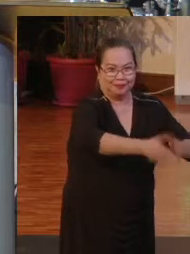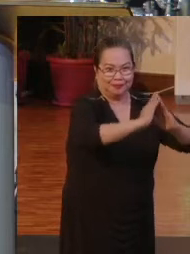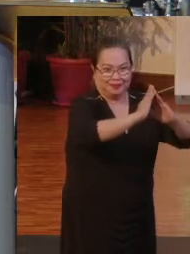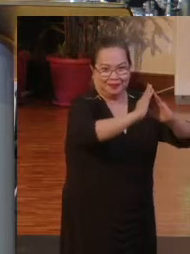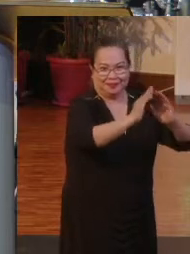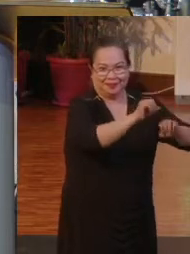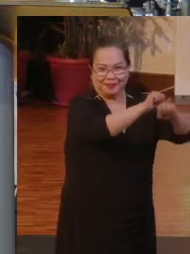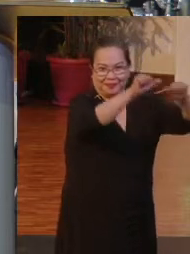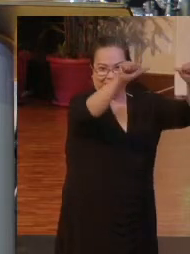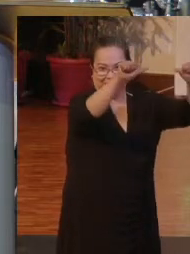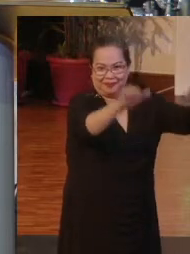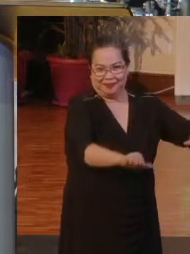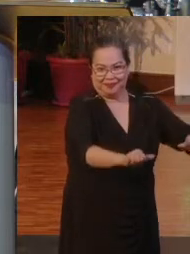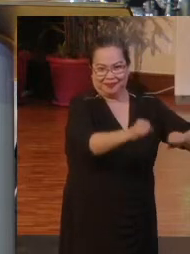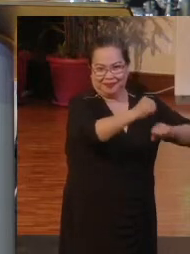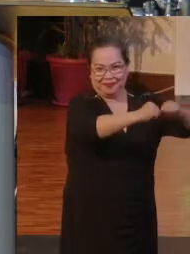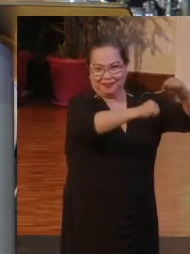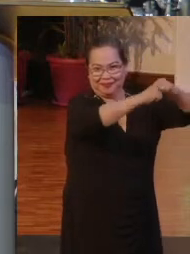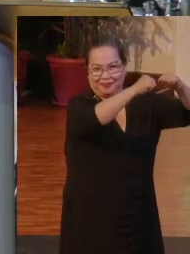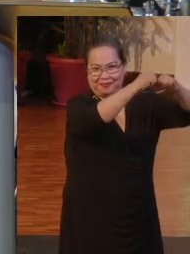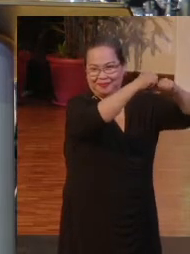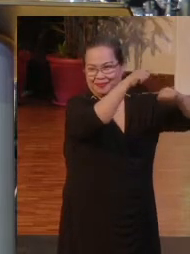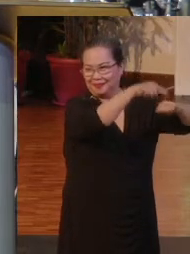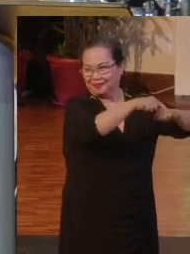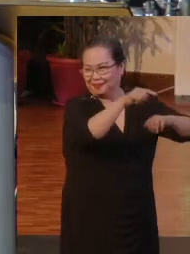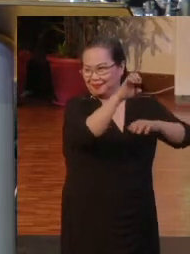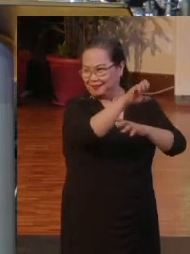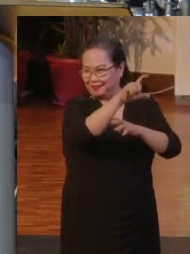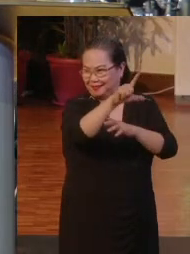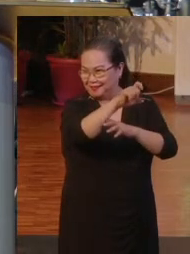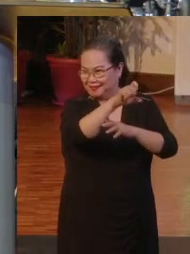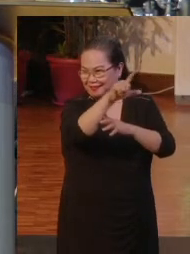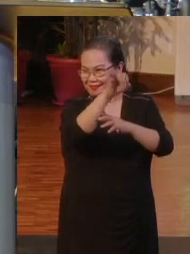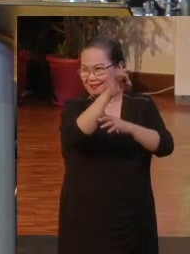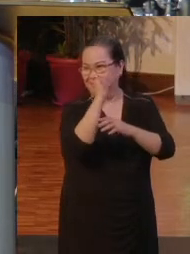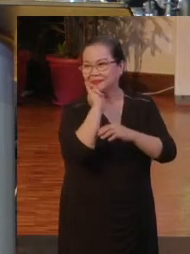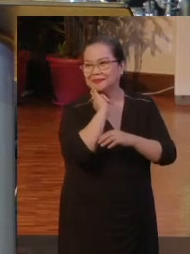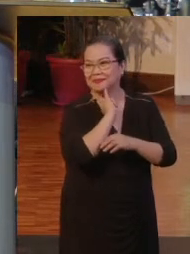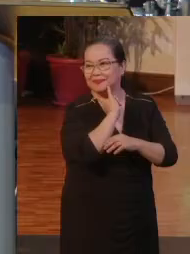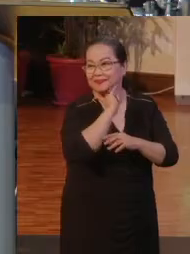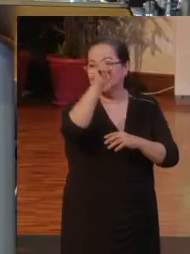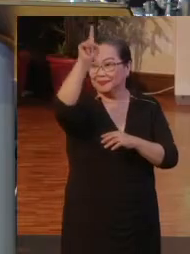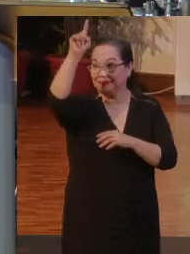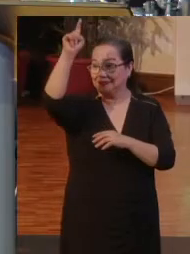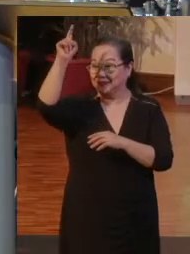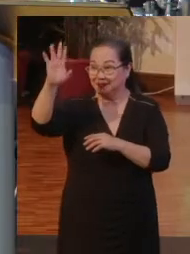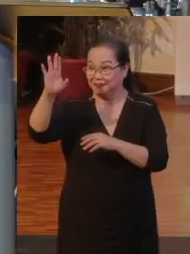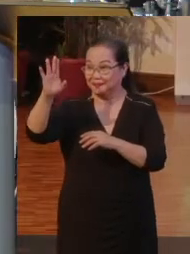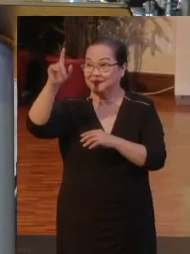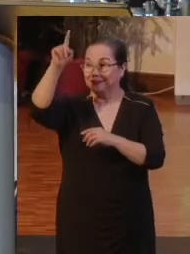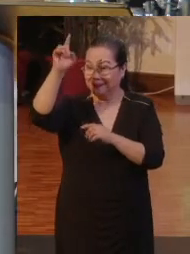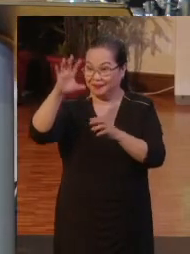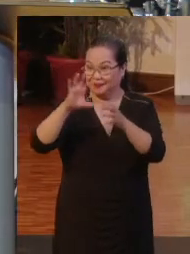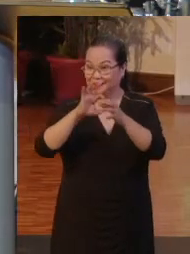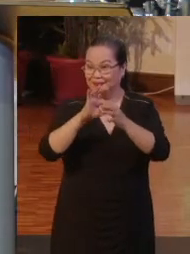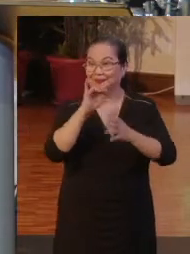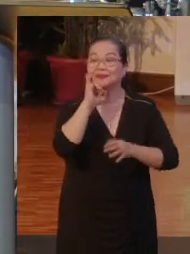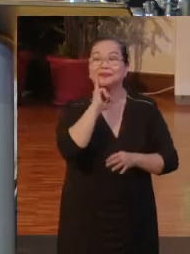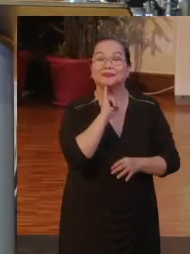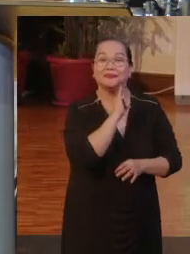altar and called it El Elohe Israel, God, the God of